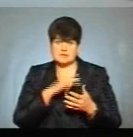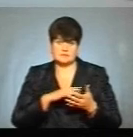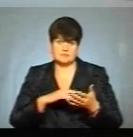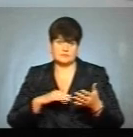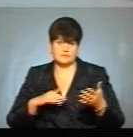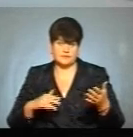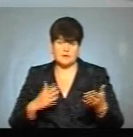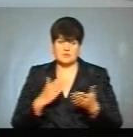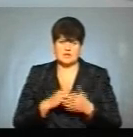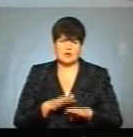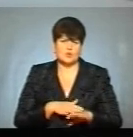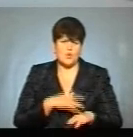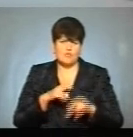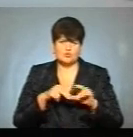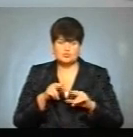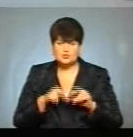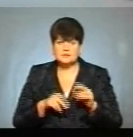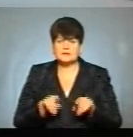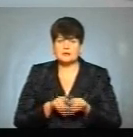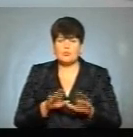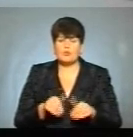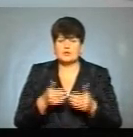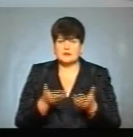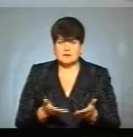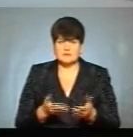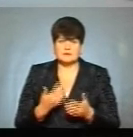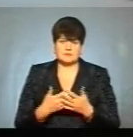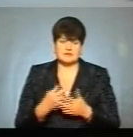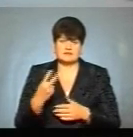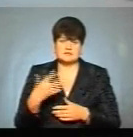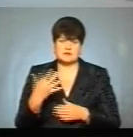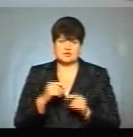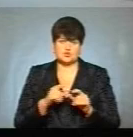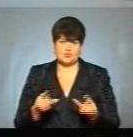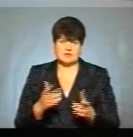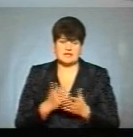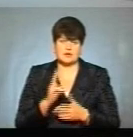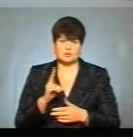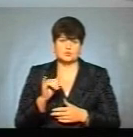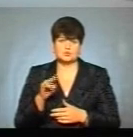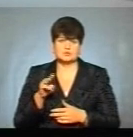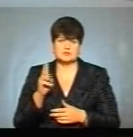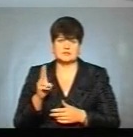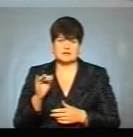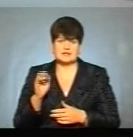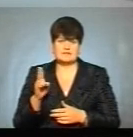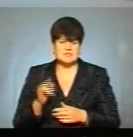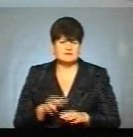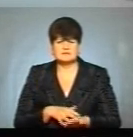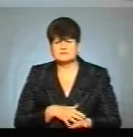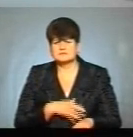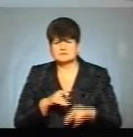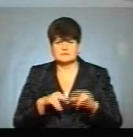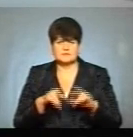тривають, або є довгобуди, які ми також подали. Наприклад, 25-та школа, яка знаходиться в Кутківцях, так, це є довгобуд, який